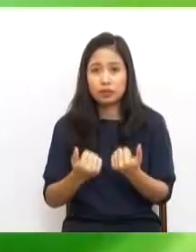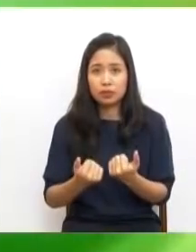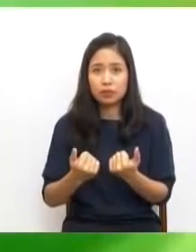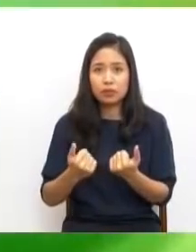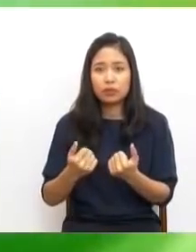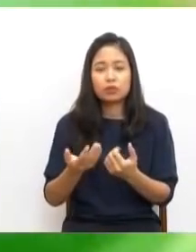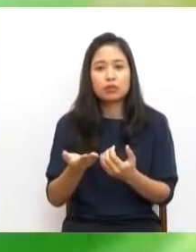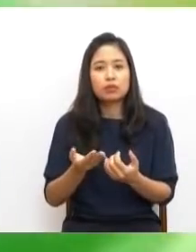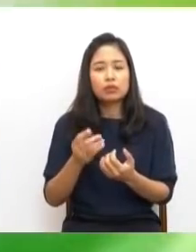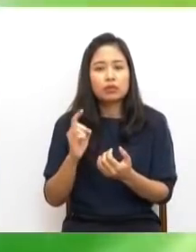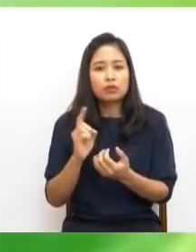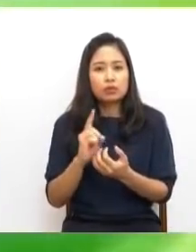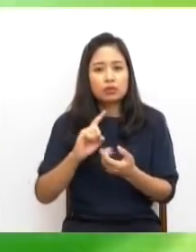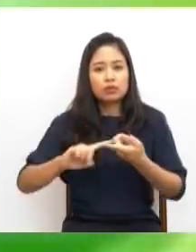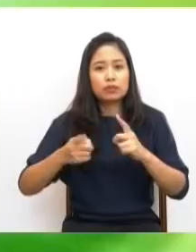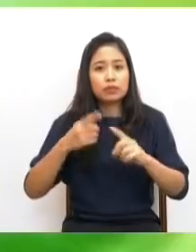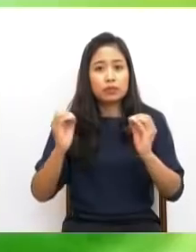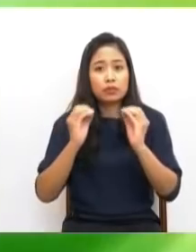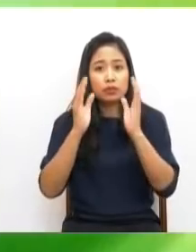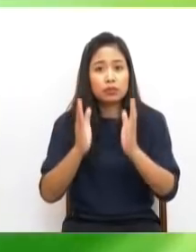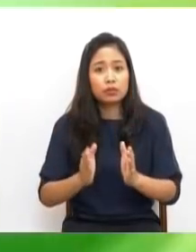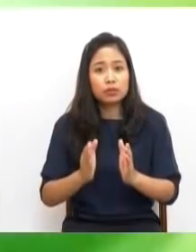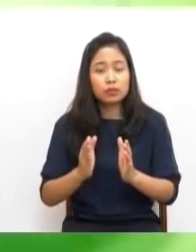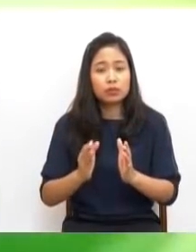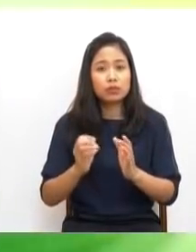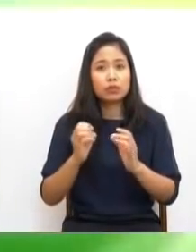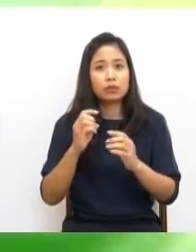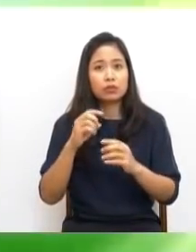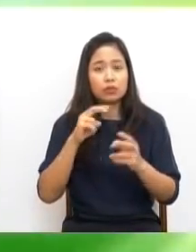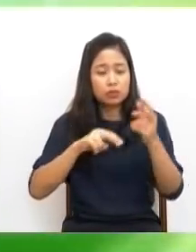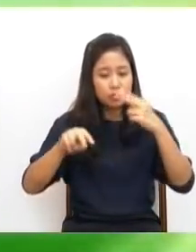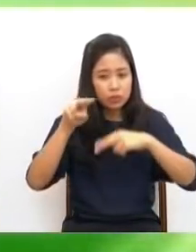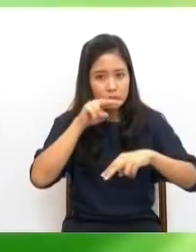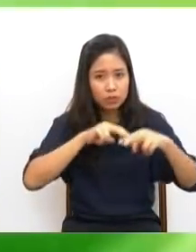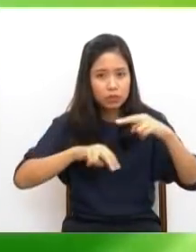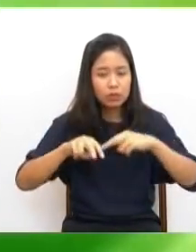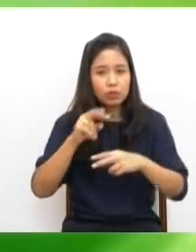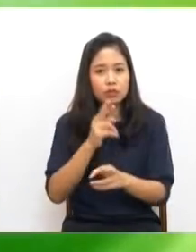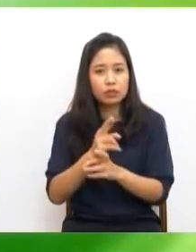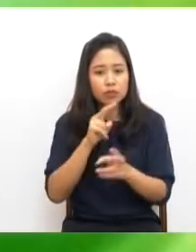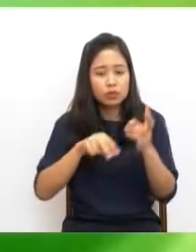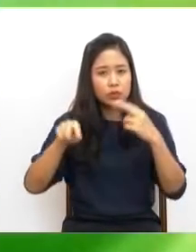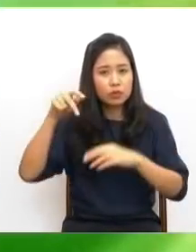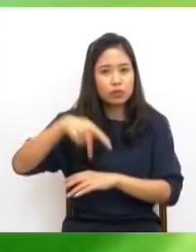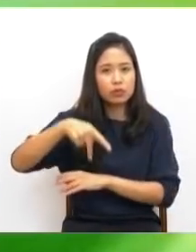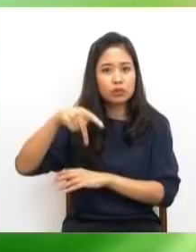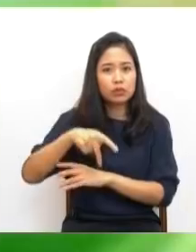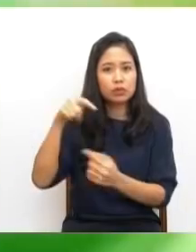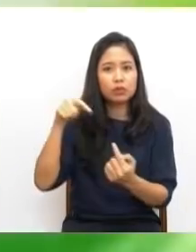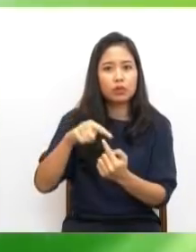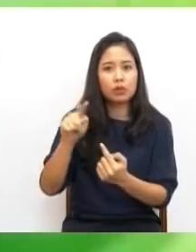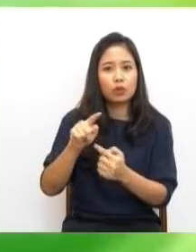านผอ.โรงเรียนและคุณครูได้ตรวจสอบอาการหรือดูแลกรณีนี้เป็นพิเศษซึ่งเราเองก็โ